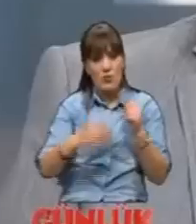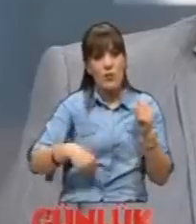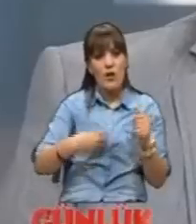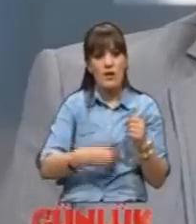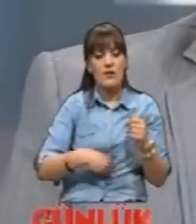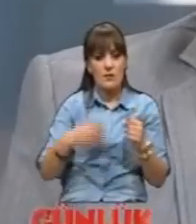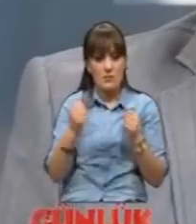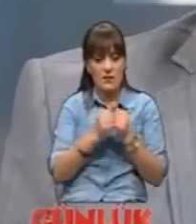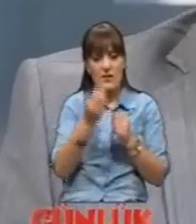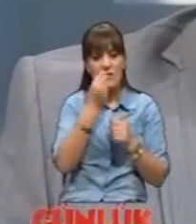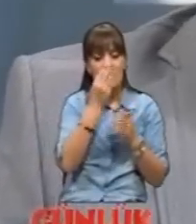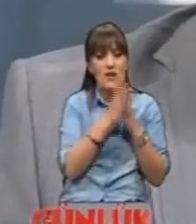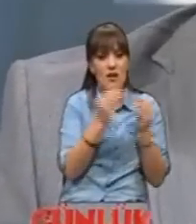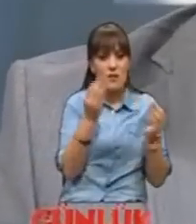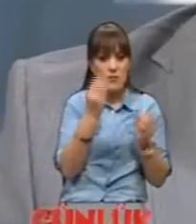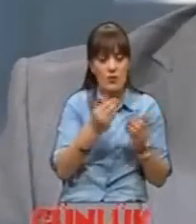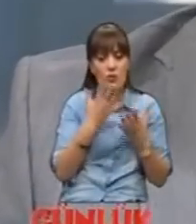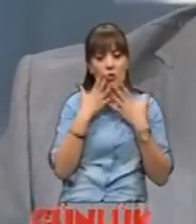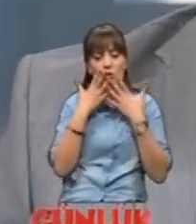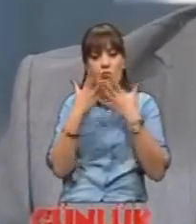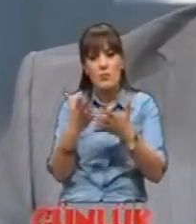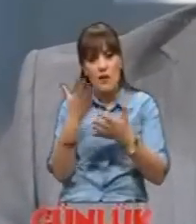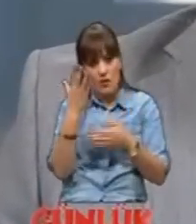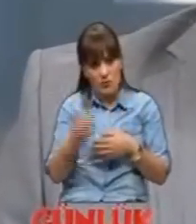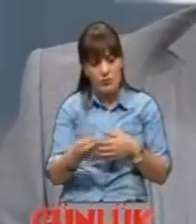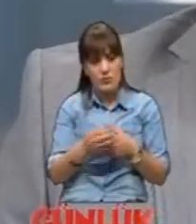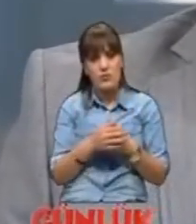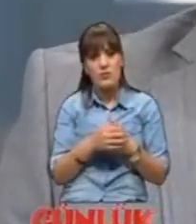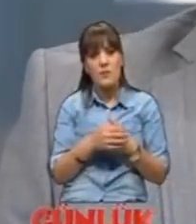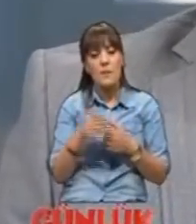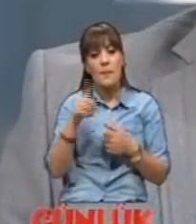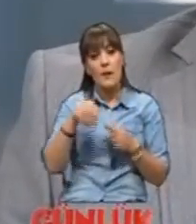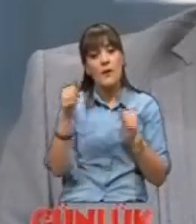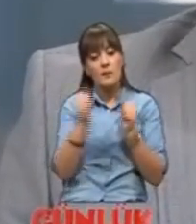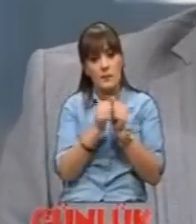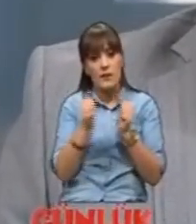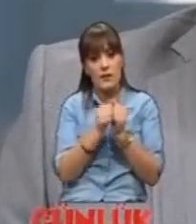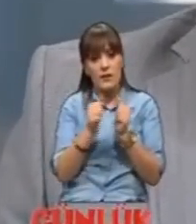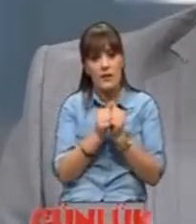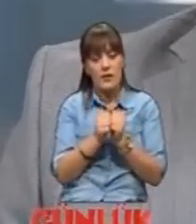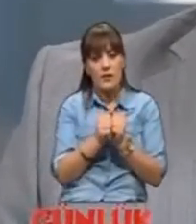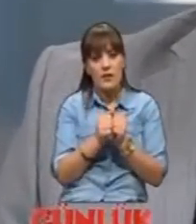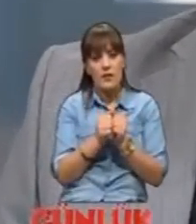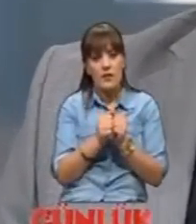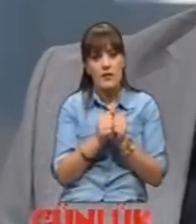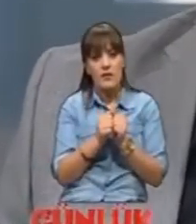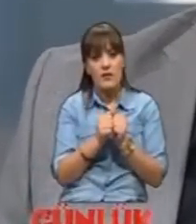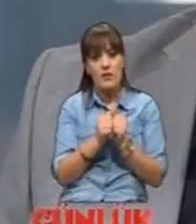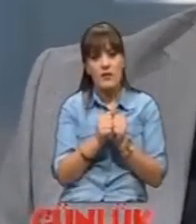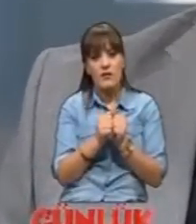bulantılar olur, iştah kaybı olur, hı hı, kusmalar olur. Onlarla birlikte